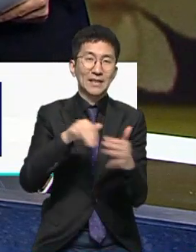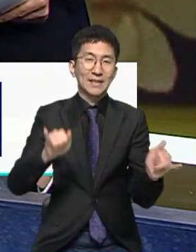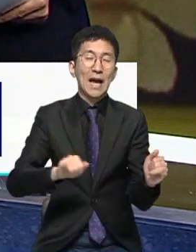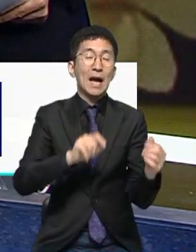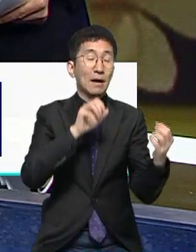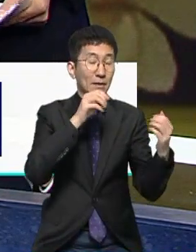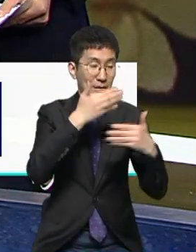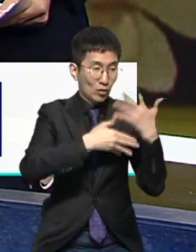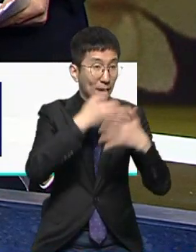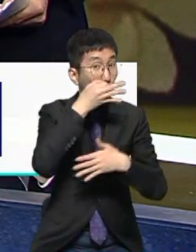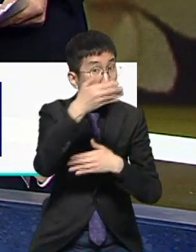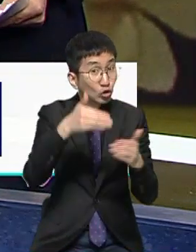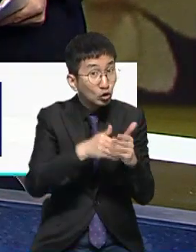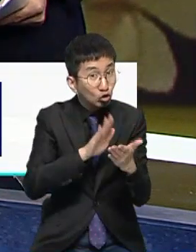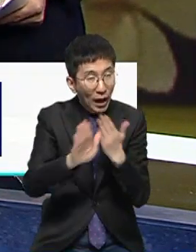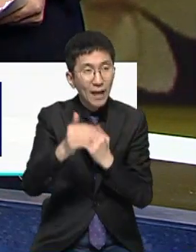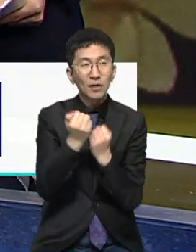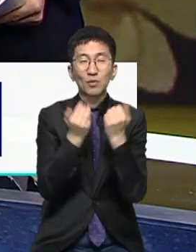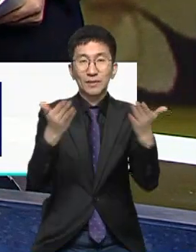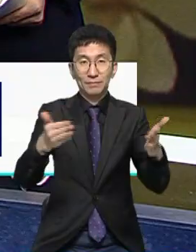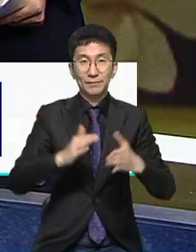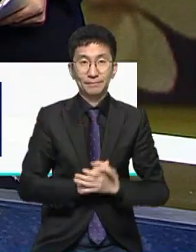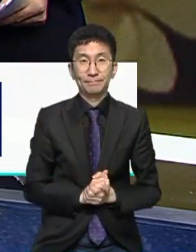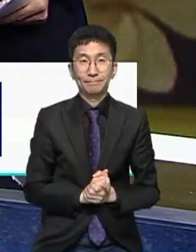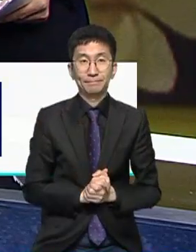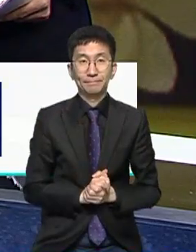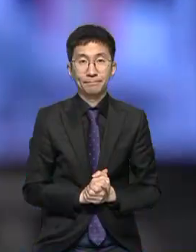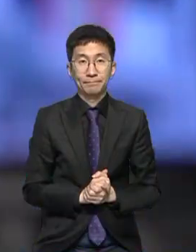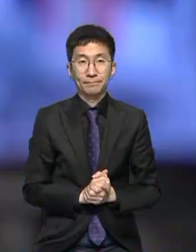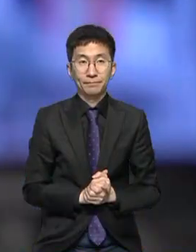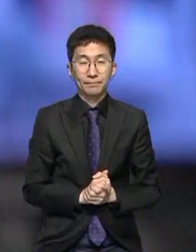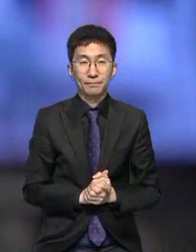리포트 먼저 보시고 이야기 이어가겠습니다.